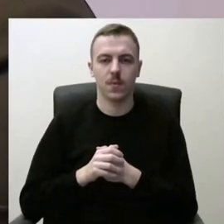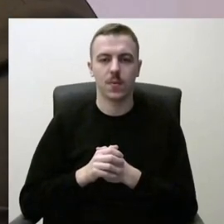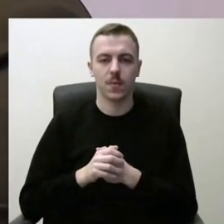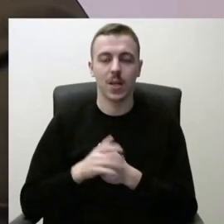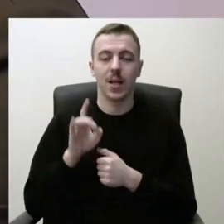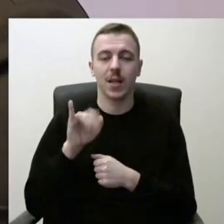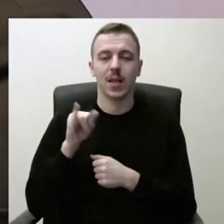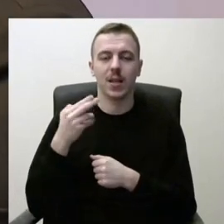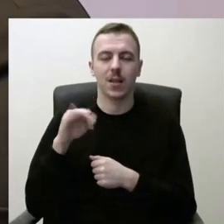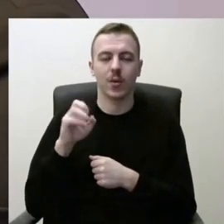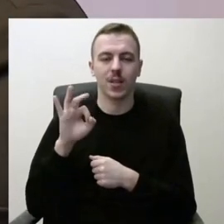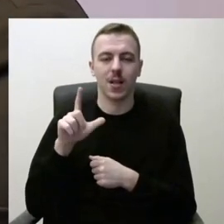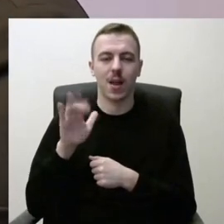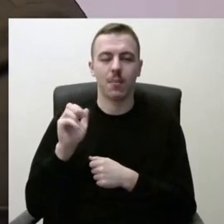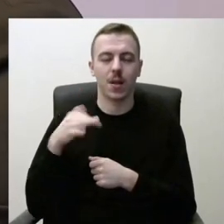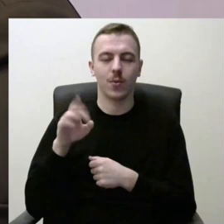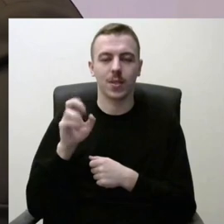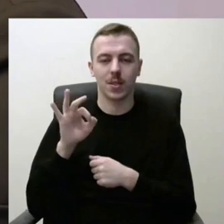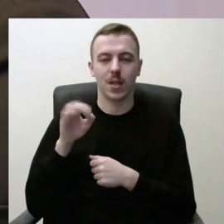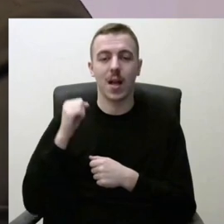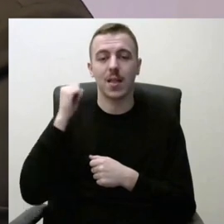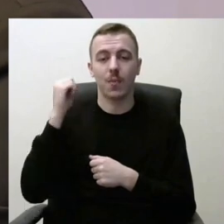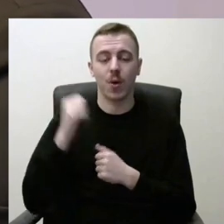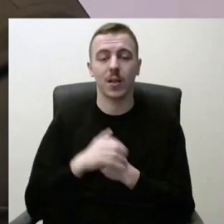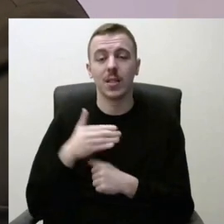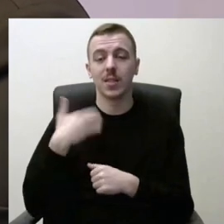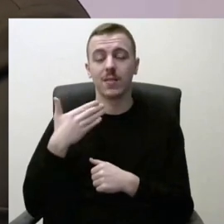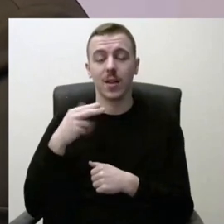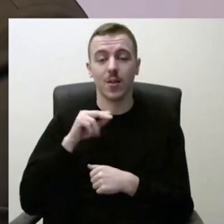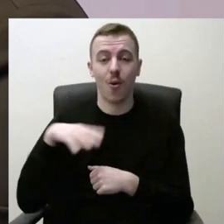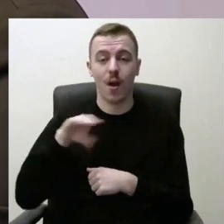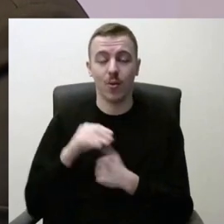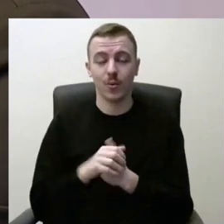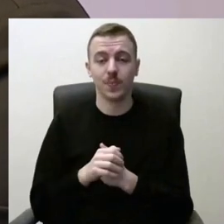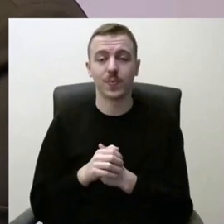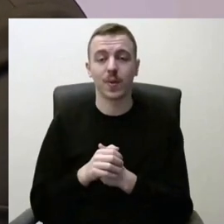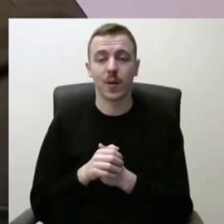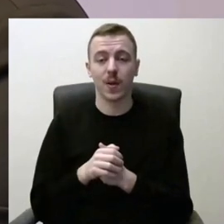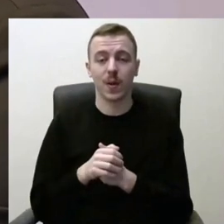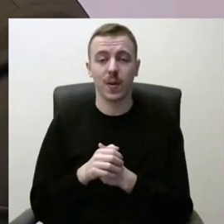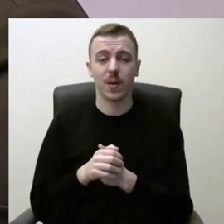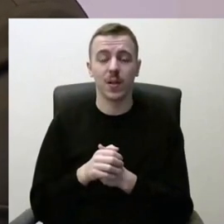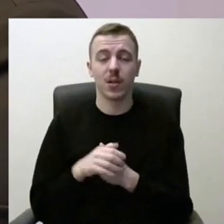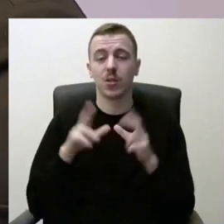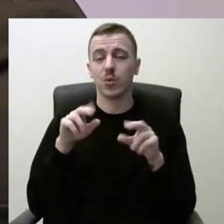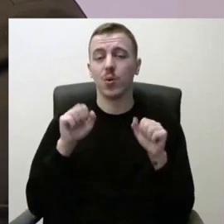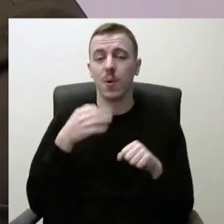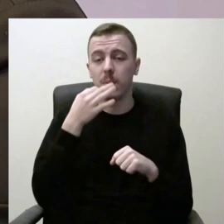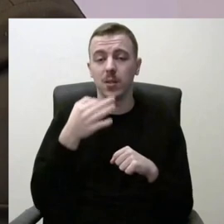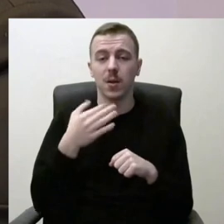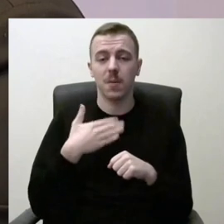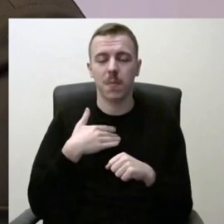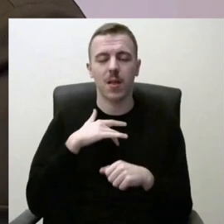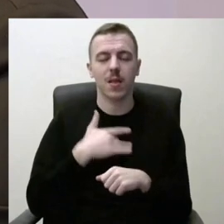Gintautas Labanauskas, demokratai. Sveiki, kolegos. Iš ties galiu pasakyti, kad man nerima